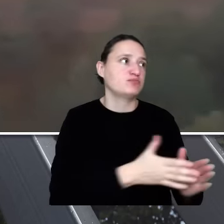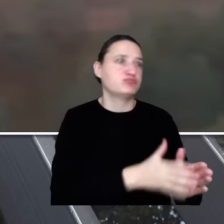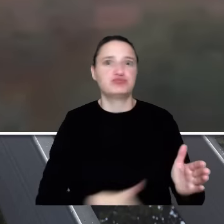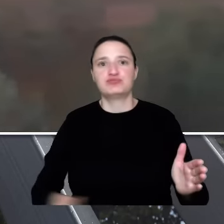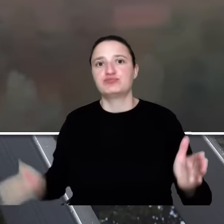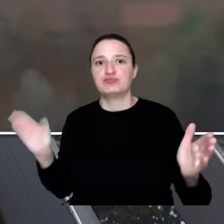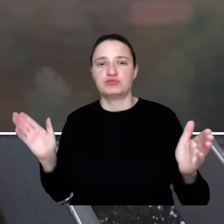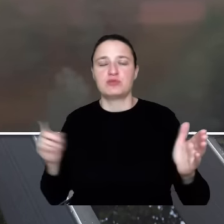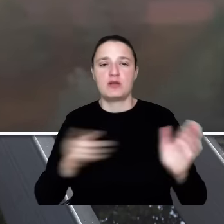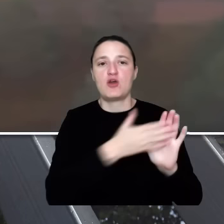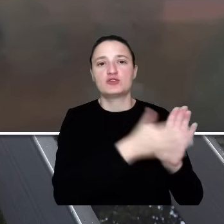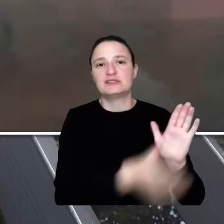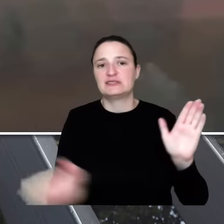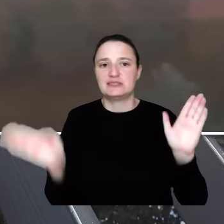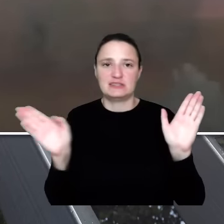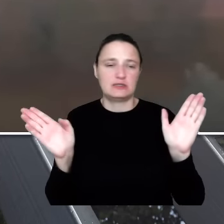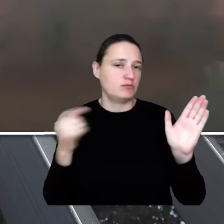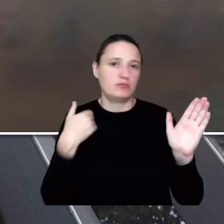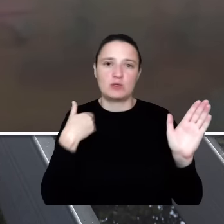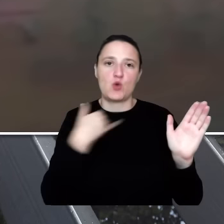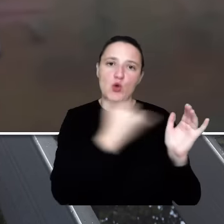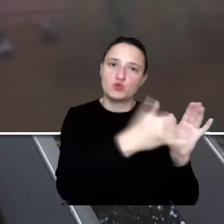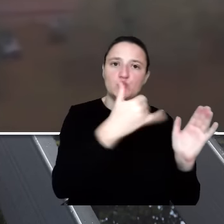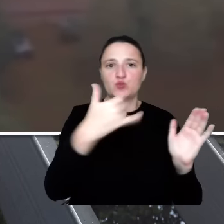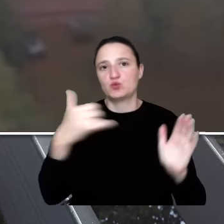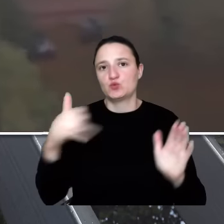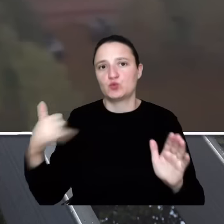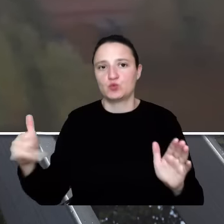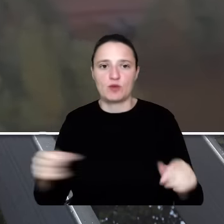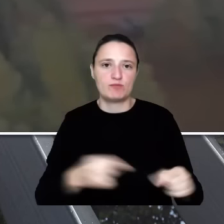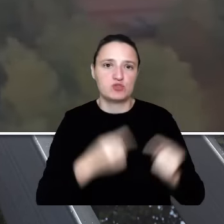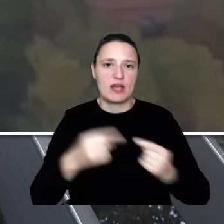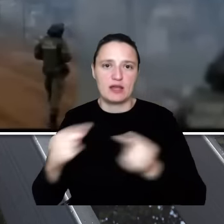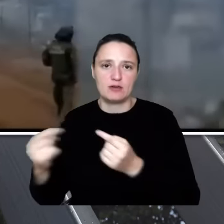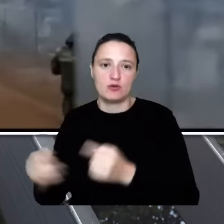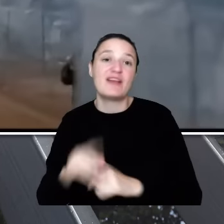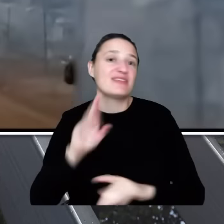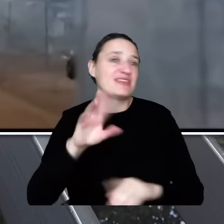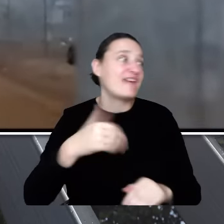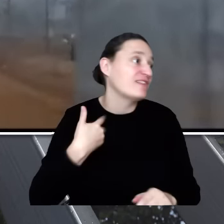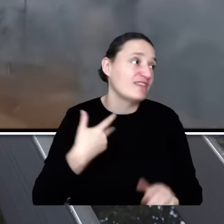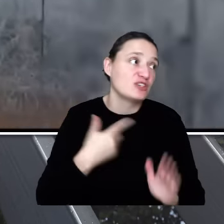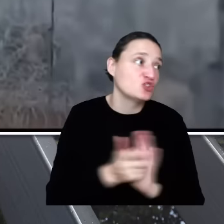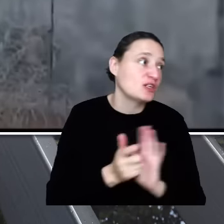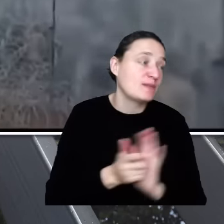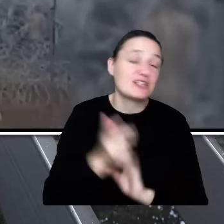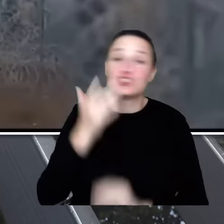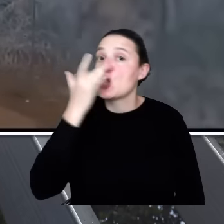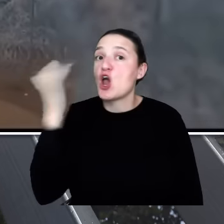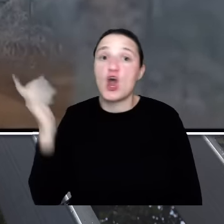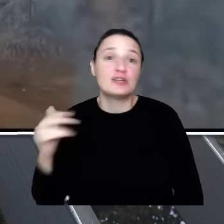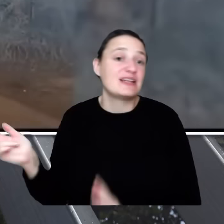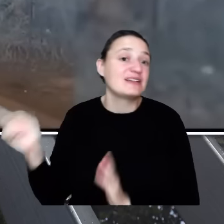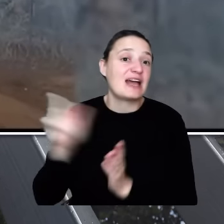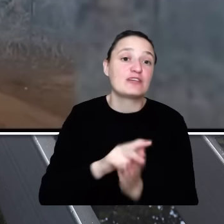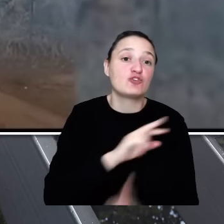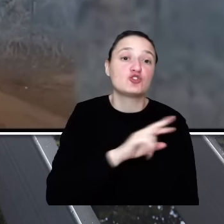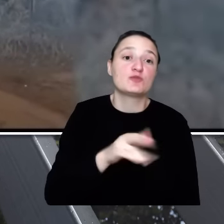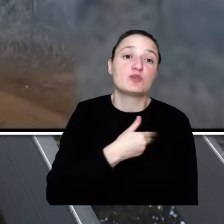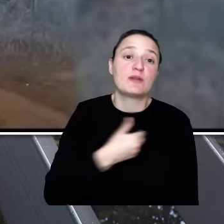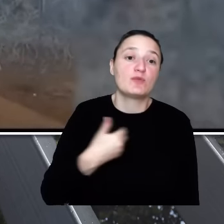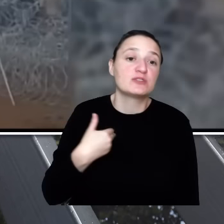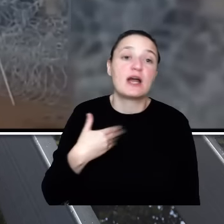wzięło się... Można nawet znaleźć analogię jeszcze wcześniejszą. W wieku XVII Rosja przecież nie najechała Rzeczpospolitej, wyciągnęła